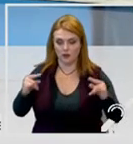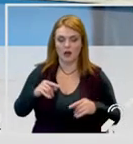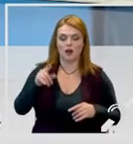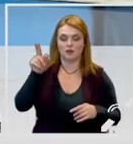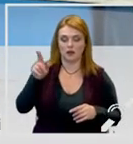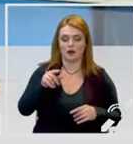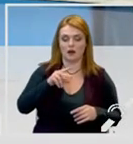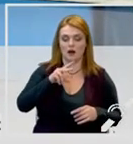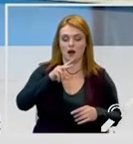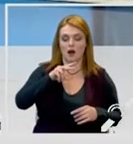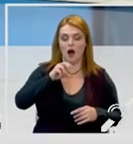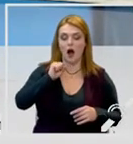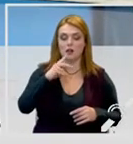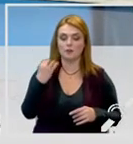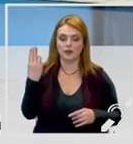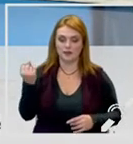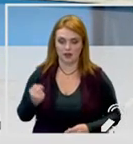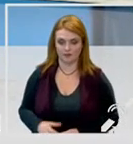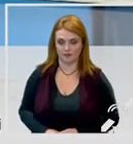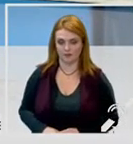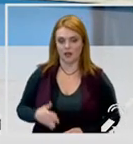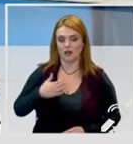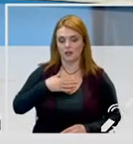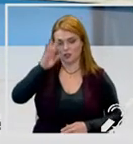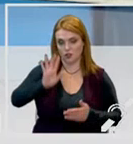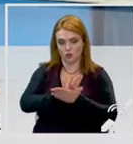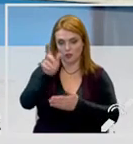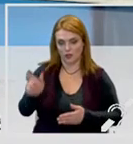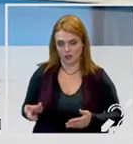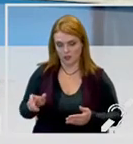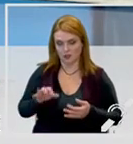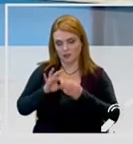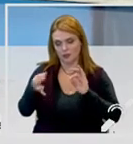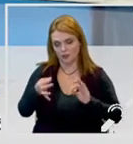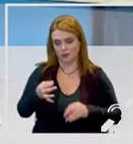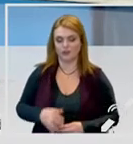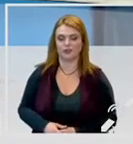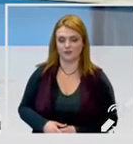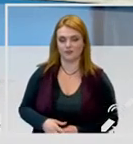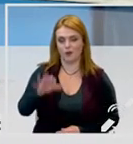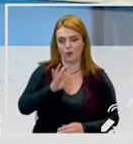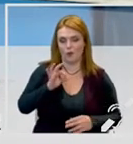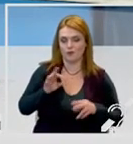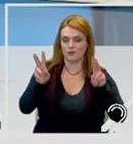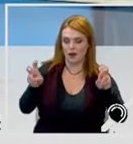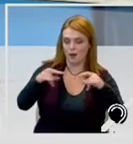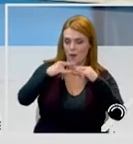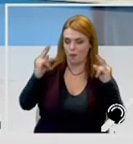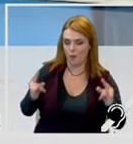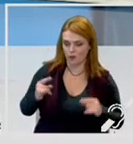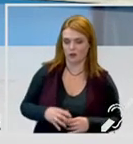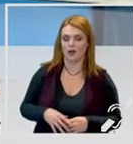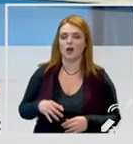Leușeni-Albița. În reportajul ce urmează, jurnalistul TVR Moldova Nicolae Boico ne spune care e starea podurilor de peste Prut, câte